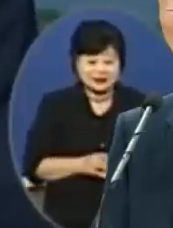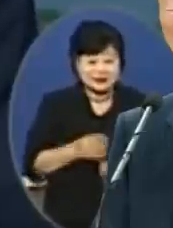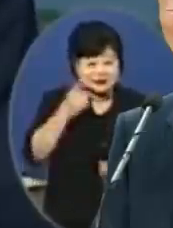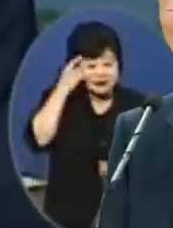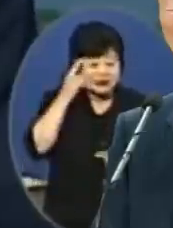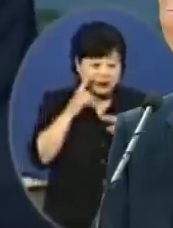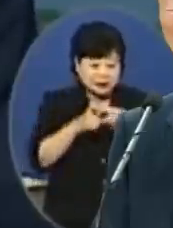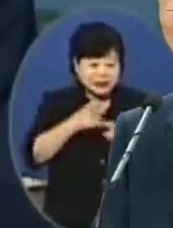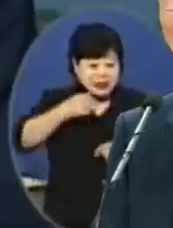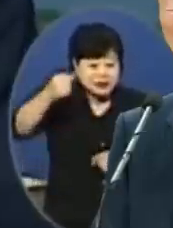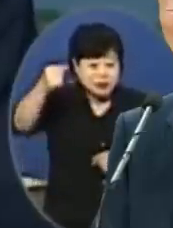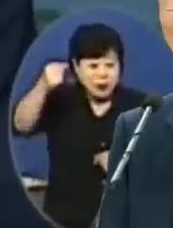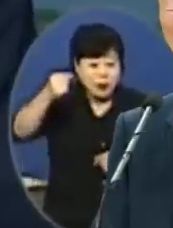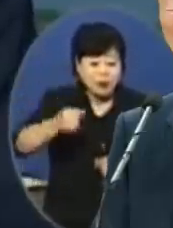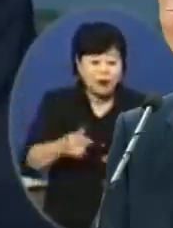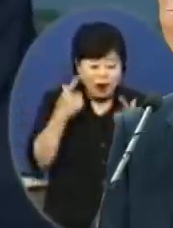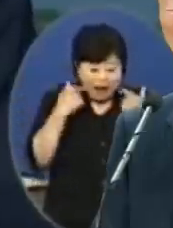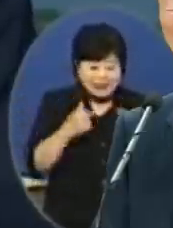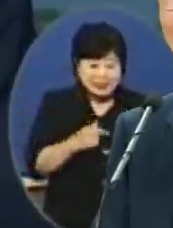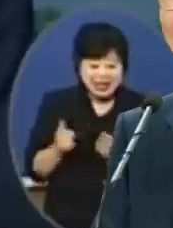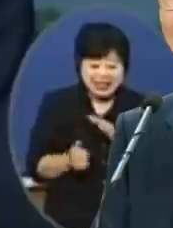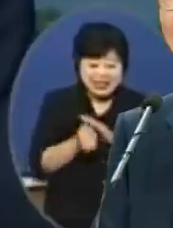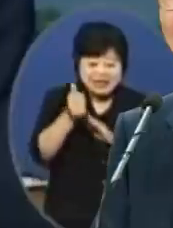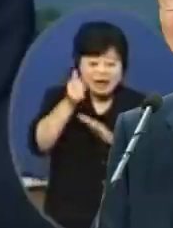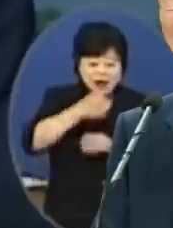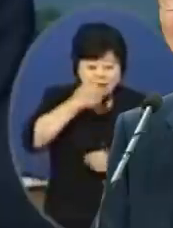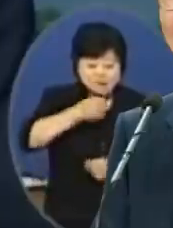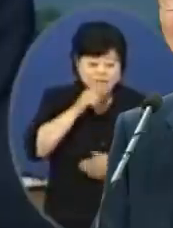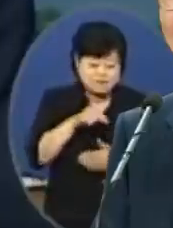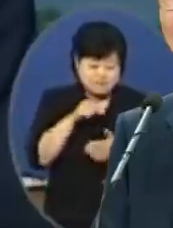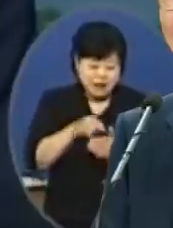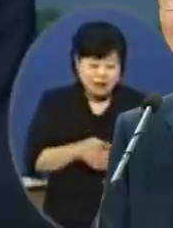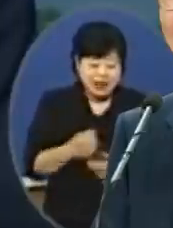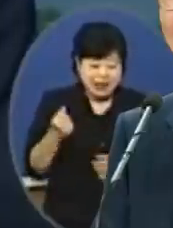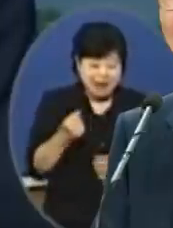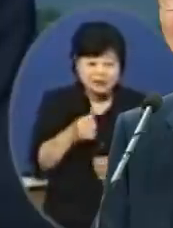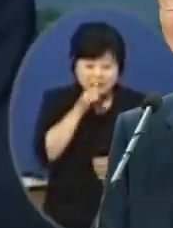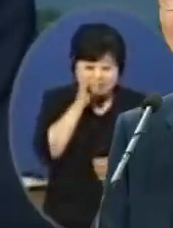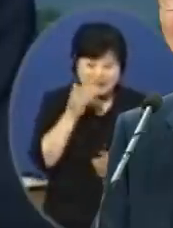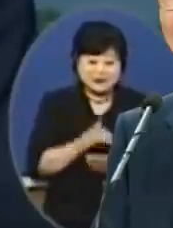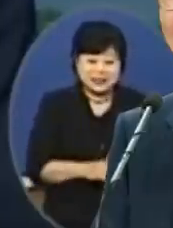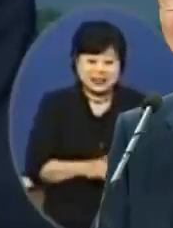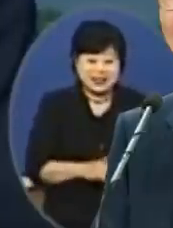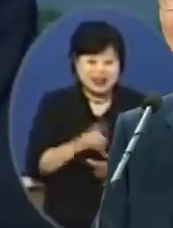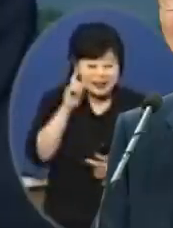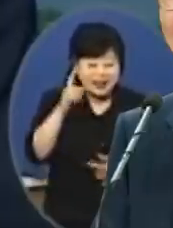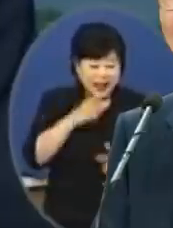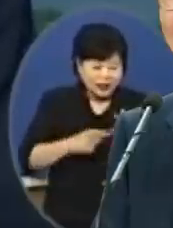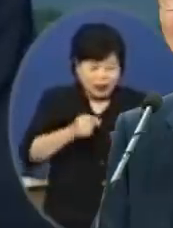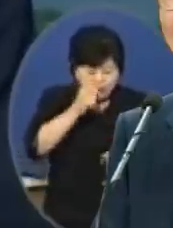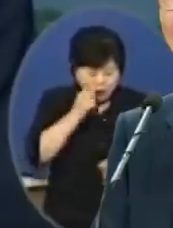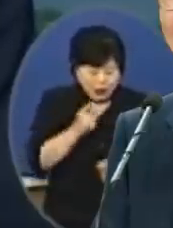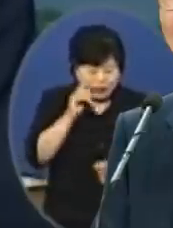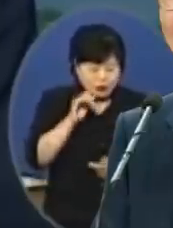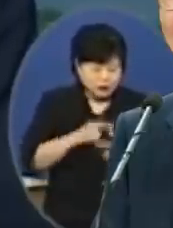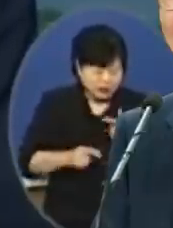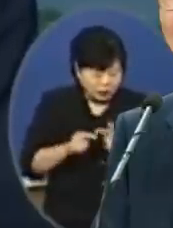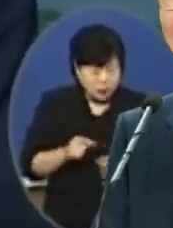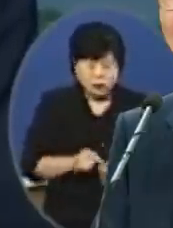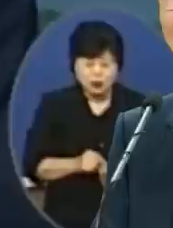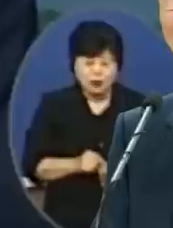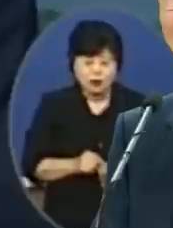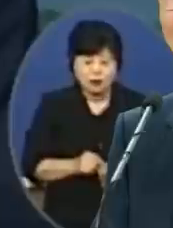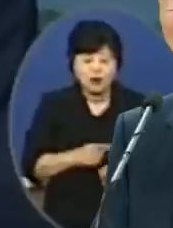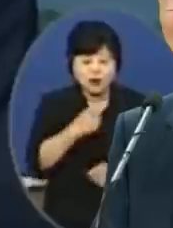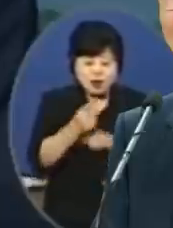되고 항상 희망찬 꿈을 마음속에 품고 살아야 되는 것입니다. 내일은 오늘보다 좋아진다, 다음